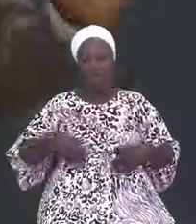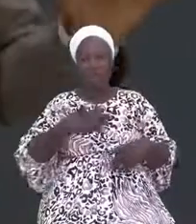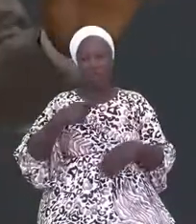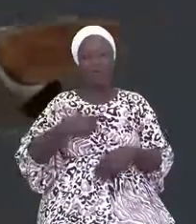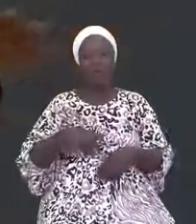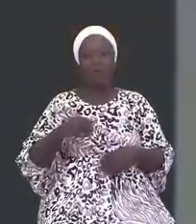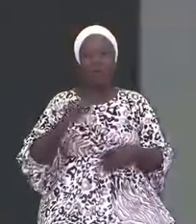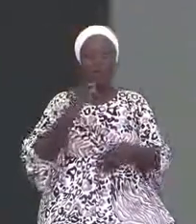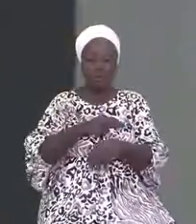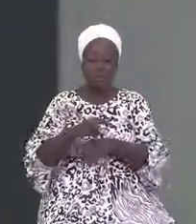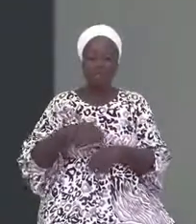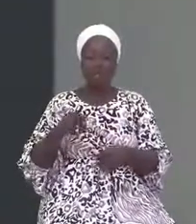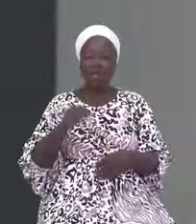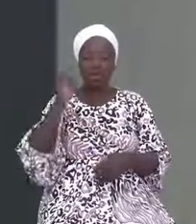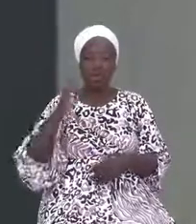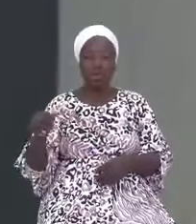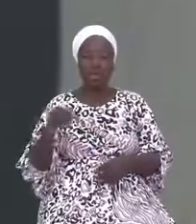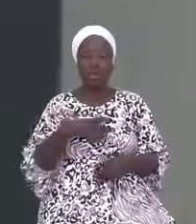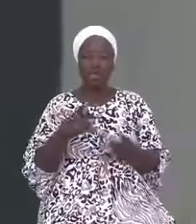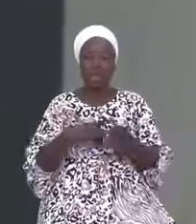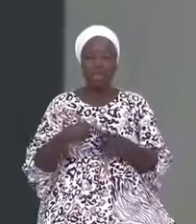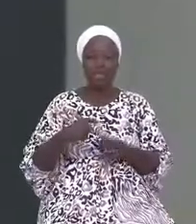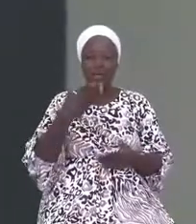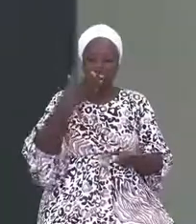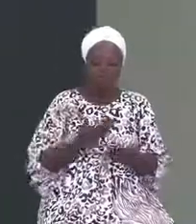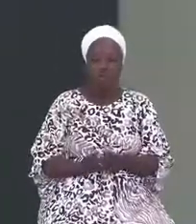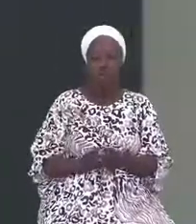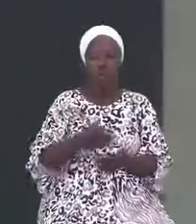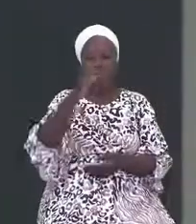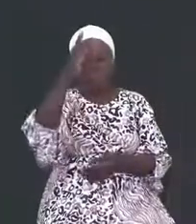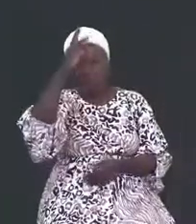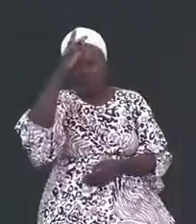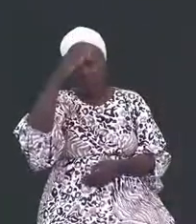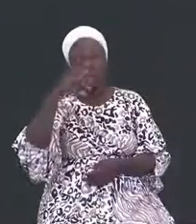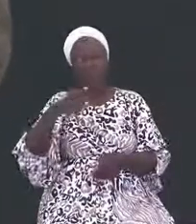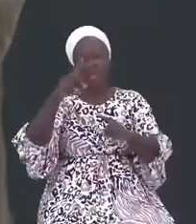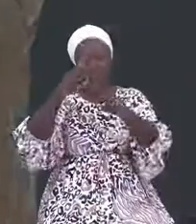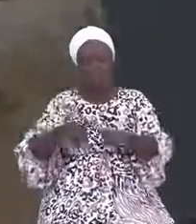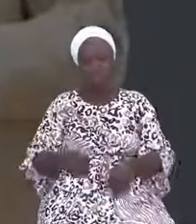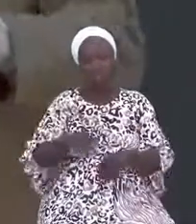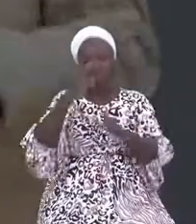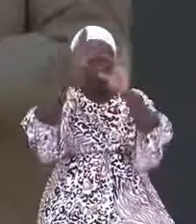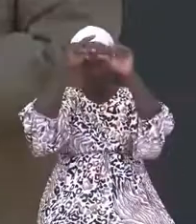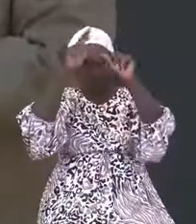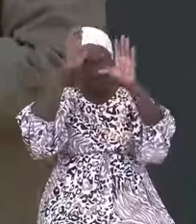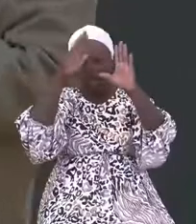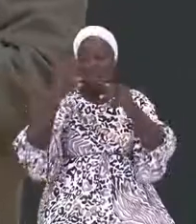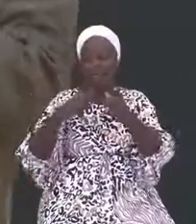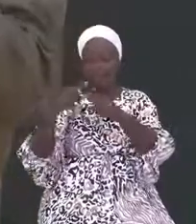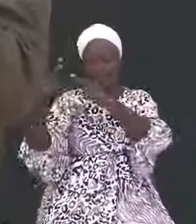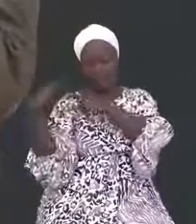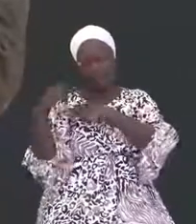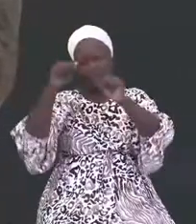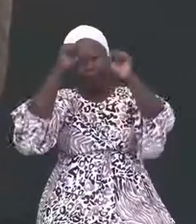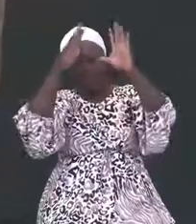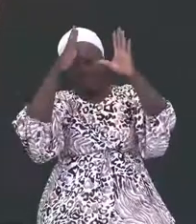le Père, un Père responsable, le Père riche, le Père fiable, le Père a fait toutes les provisions adéquates